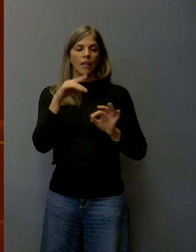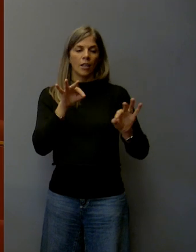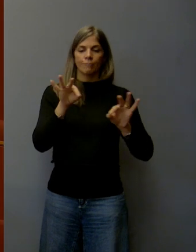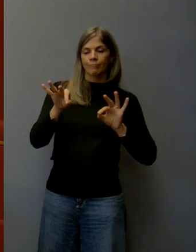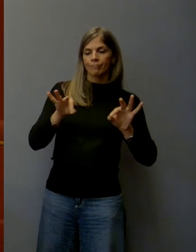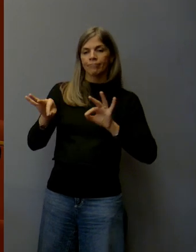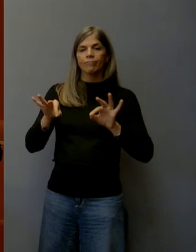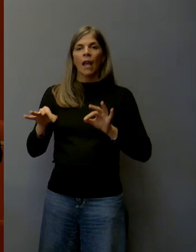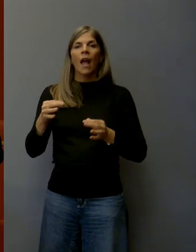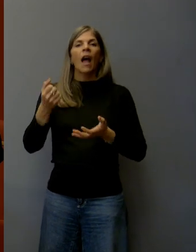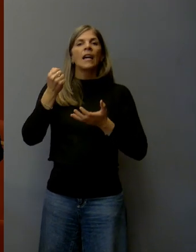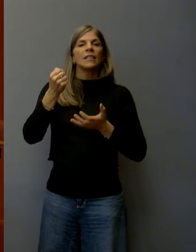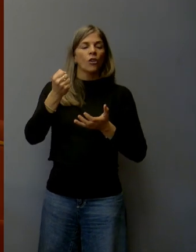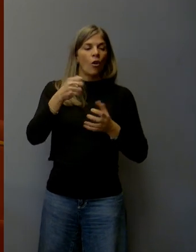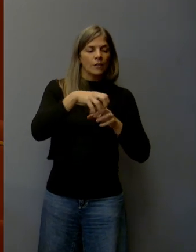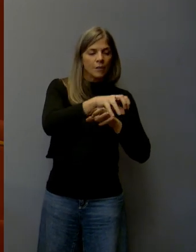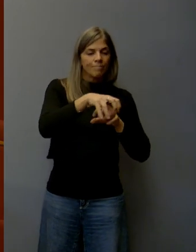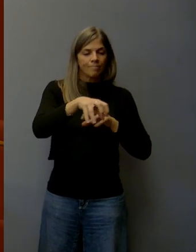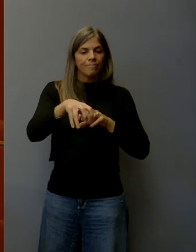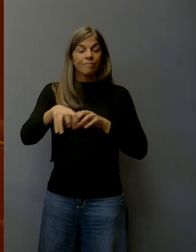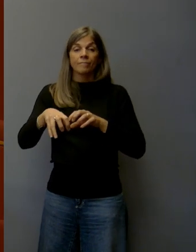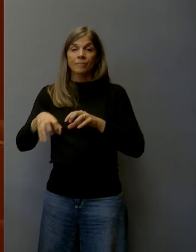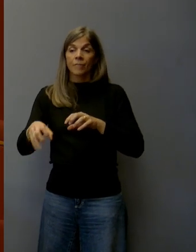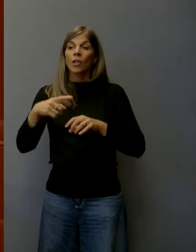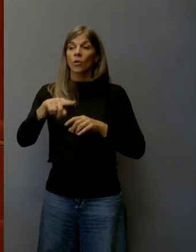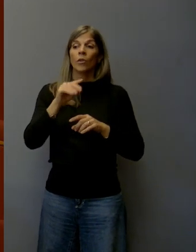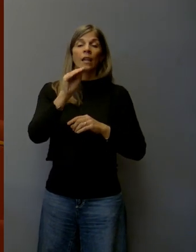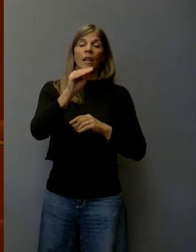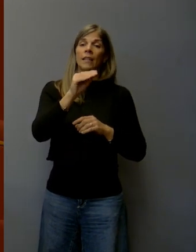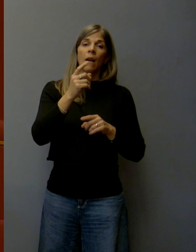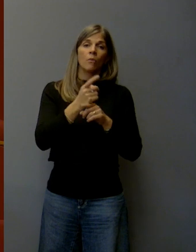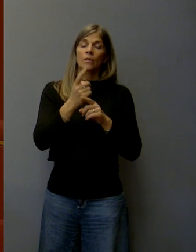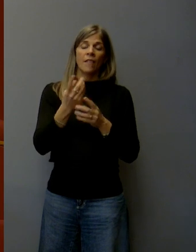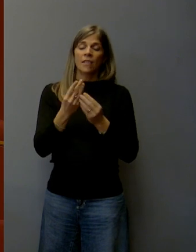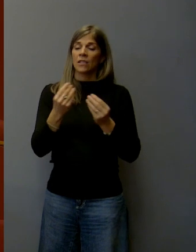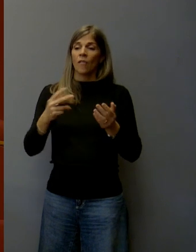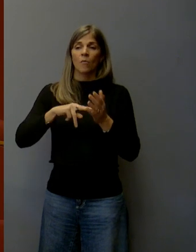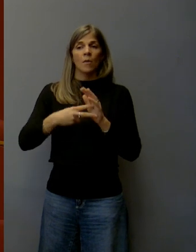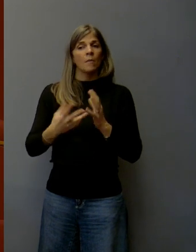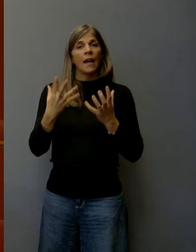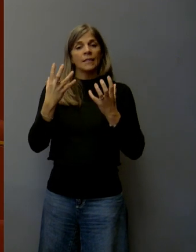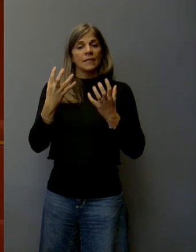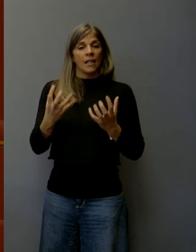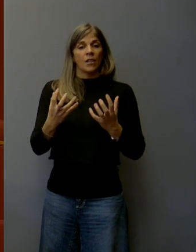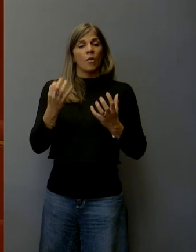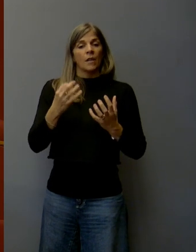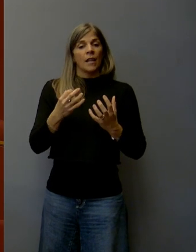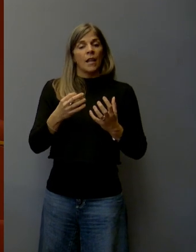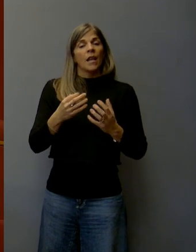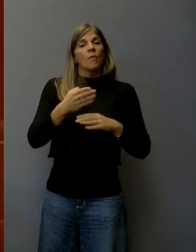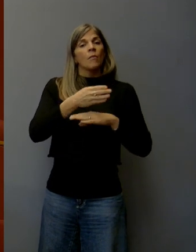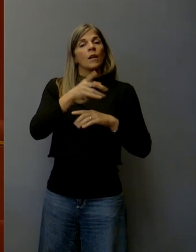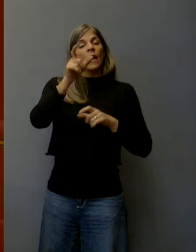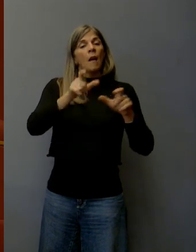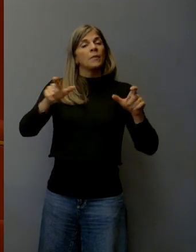e noi chiediamo che venga risolto un problema serio come quello della parziale isolamento di una parte degli abitanti